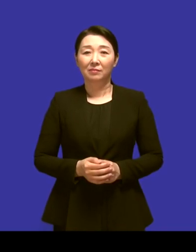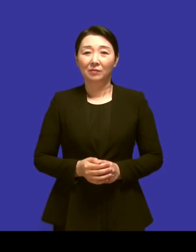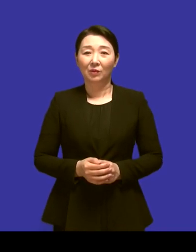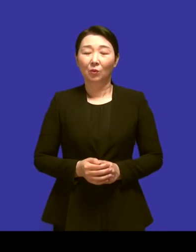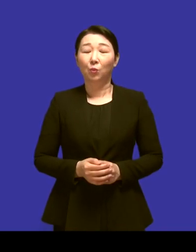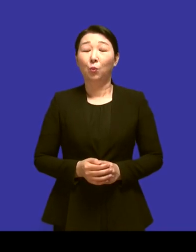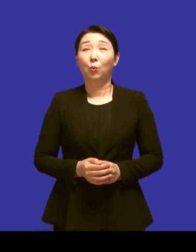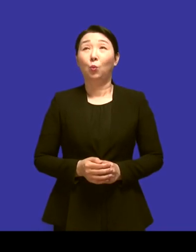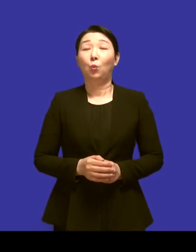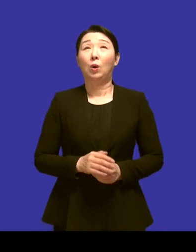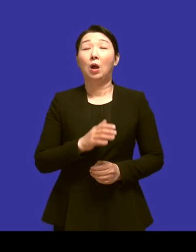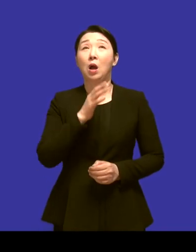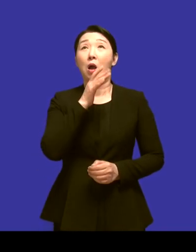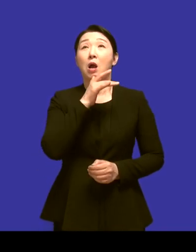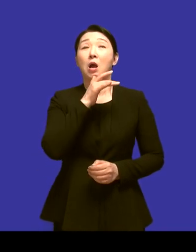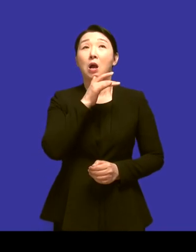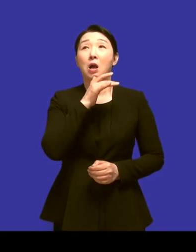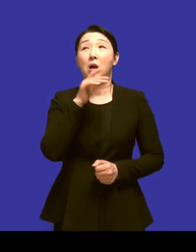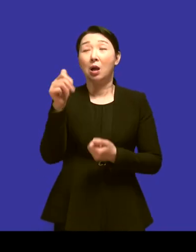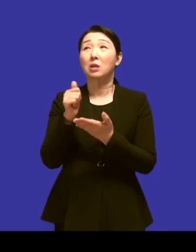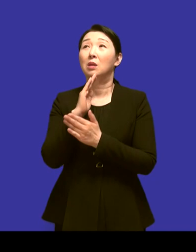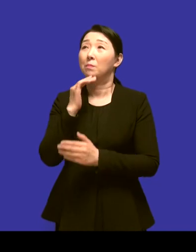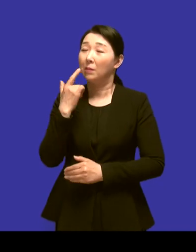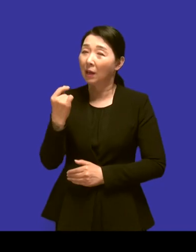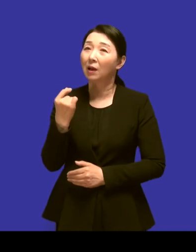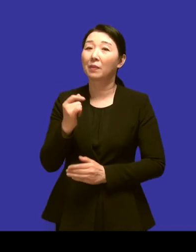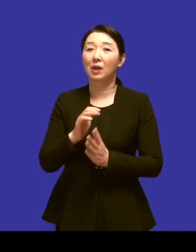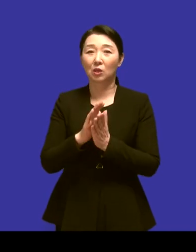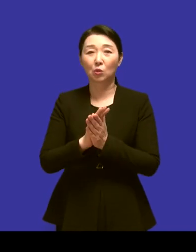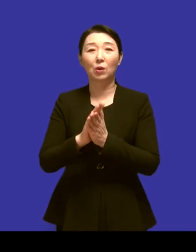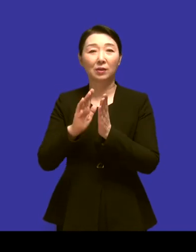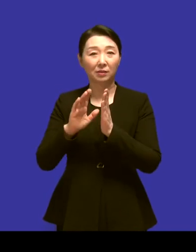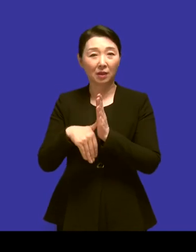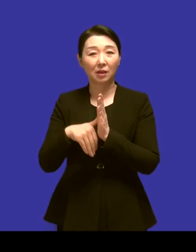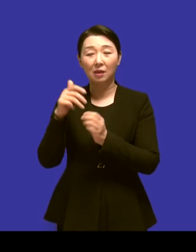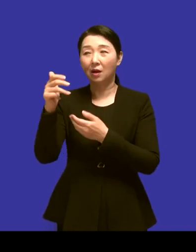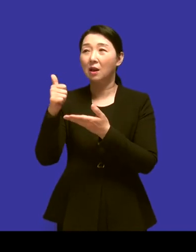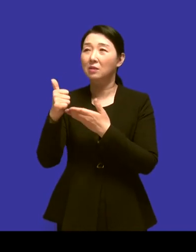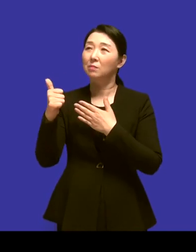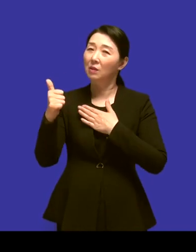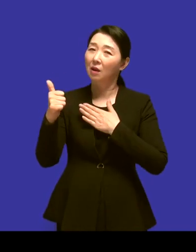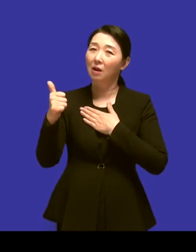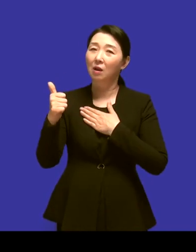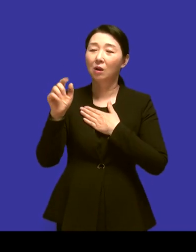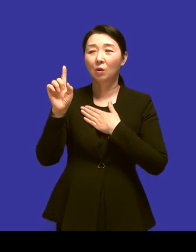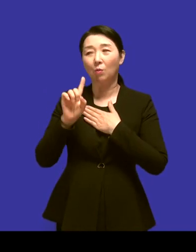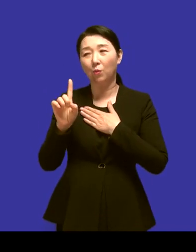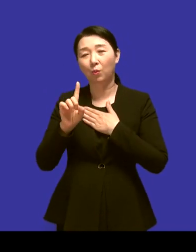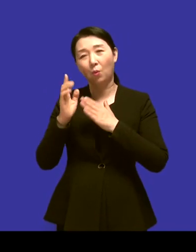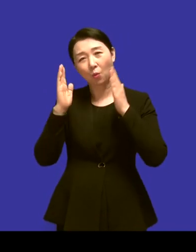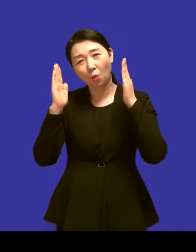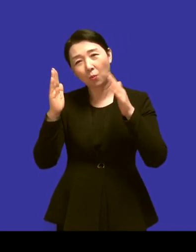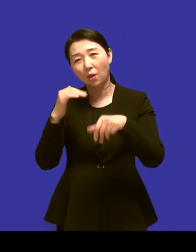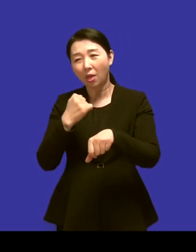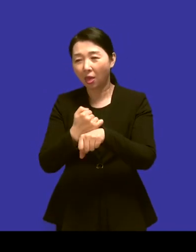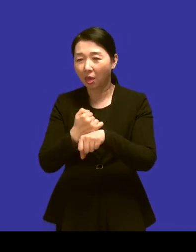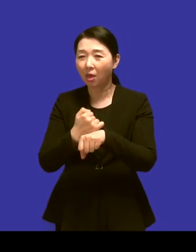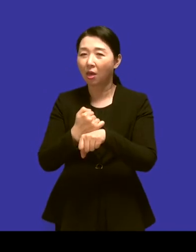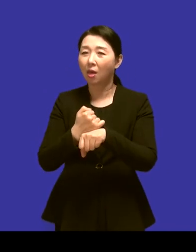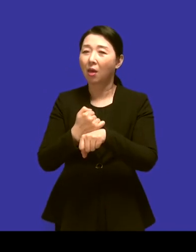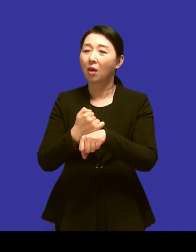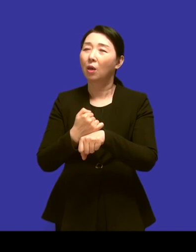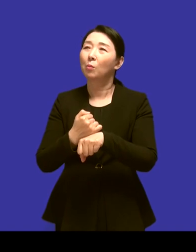뭔가 그때 딱 그렇군요 하나님 하면서 이제 기도를 하면서 하나님 그러면 제가 뭔가 공부를 어떻게 해야 할까요?